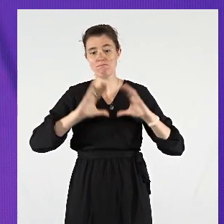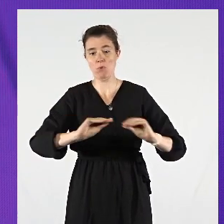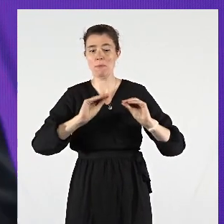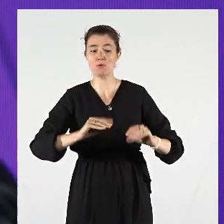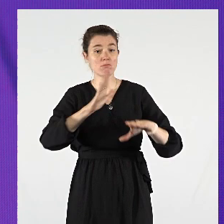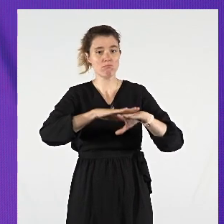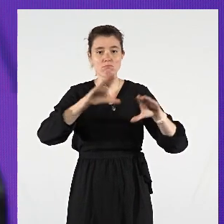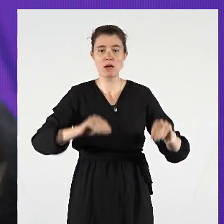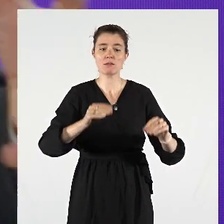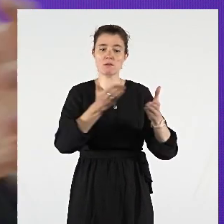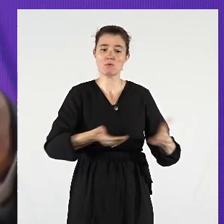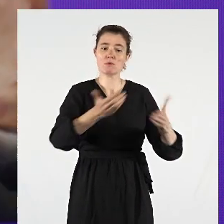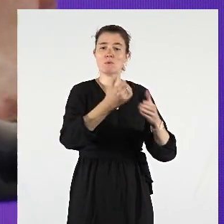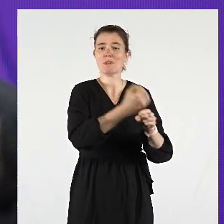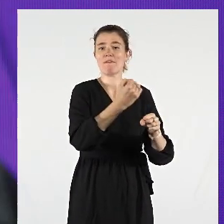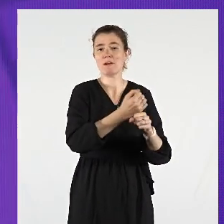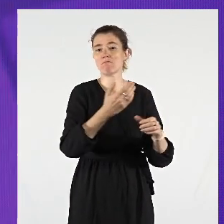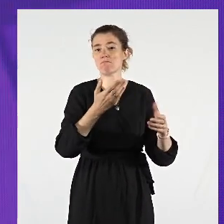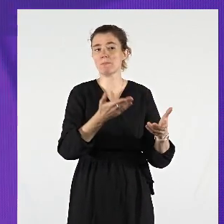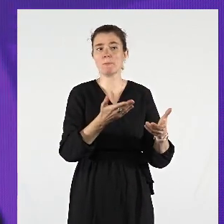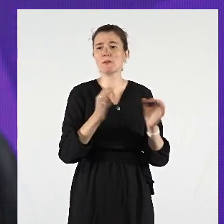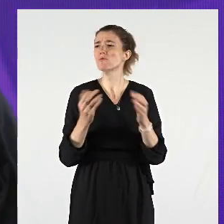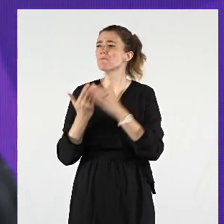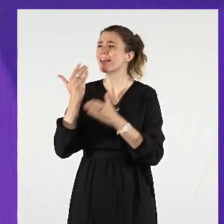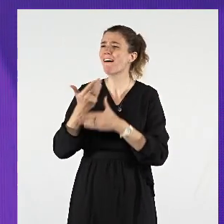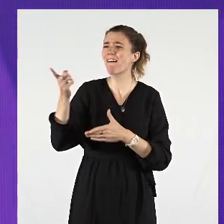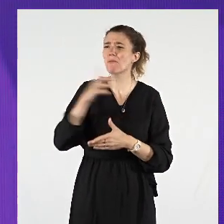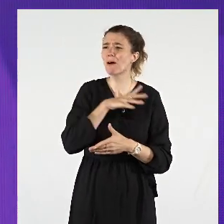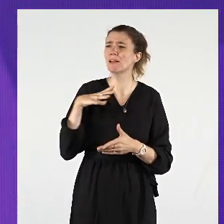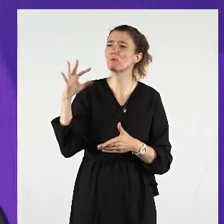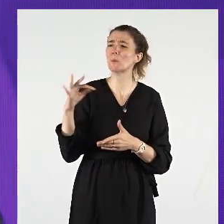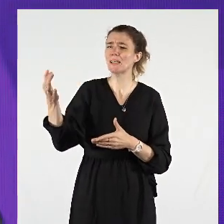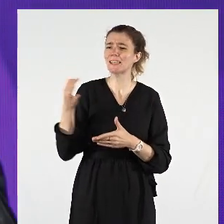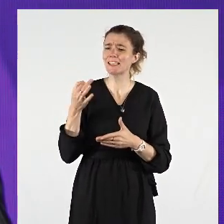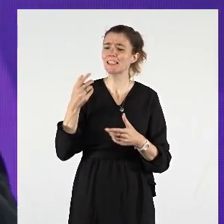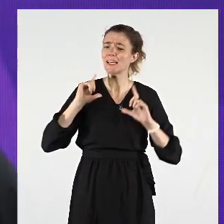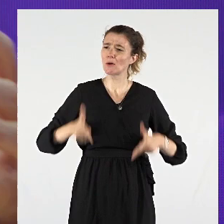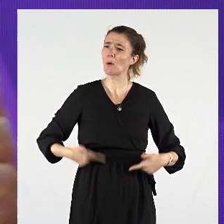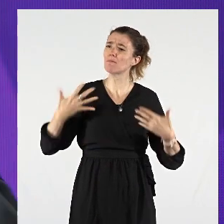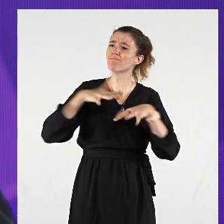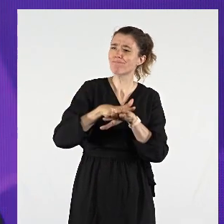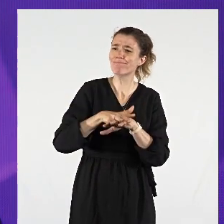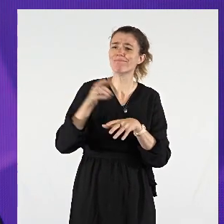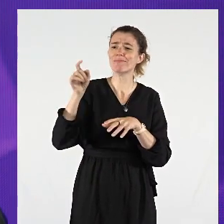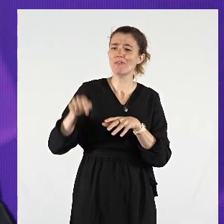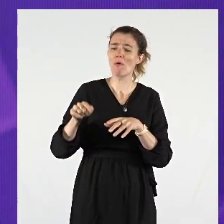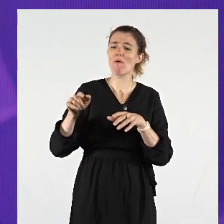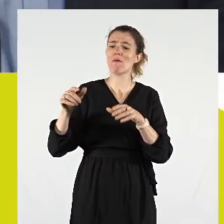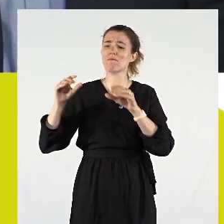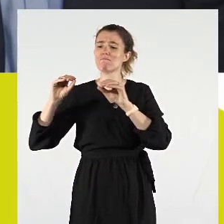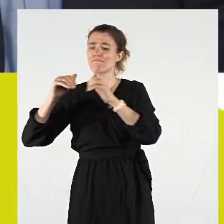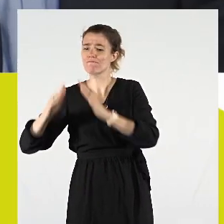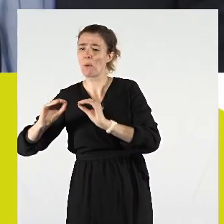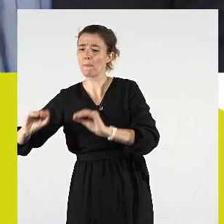pas contexte. C'était un propos ce matin de Madame Toulek quand vous avez parlé de l'école inclusive et du dialogue entre formateurs et enseignants, en